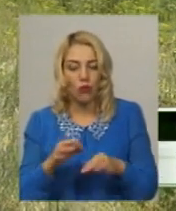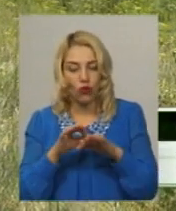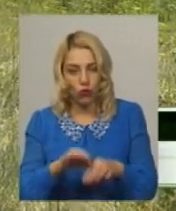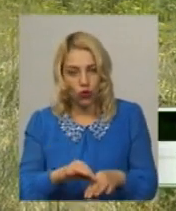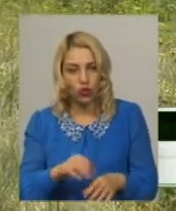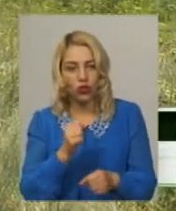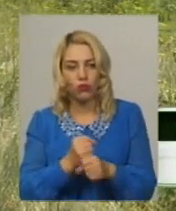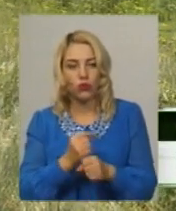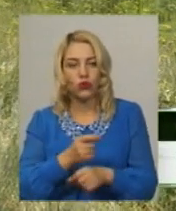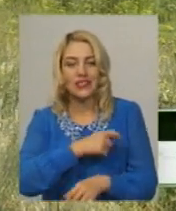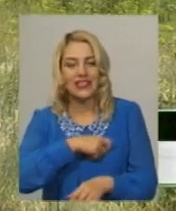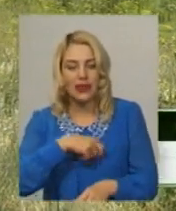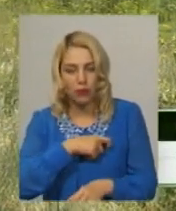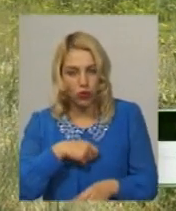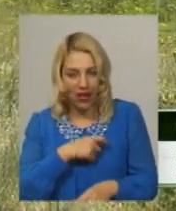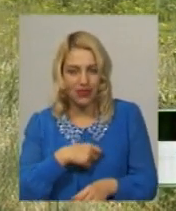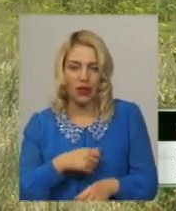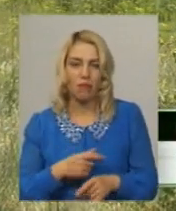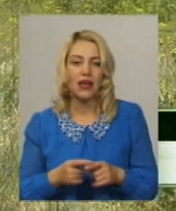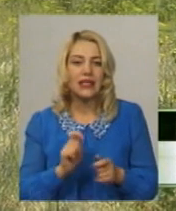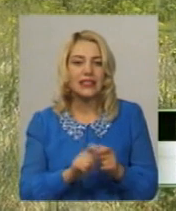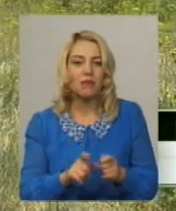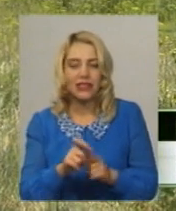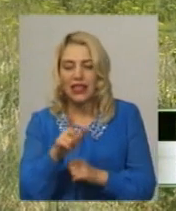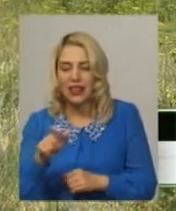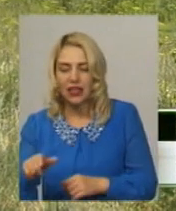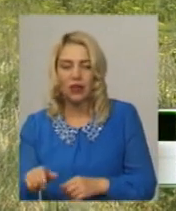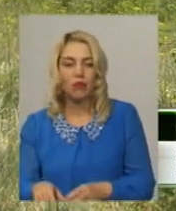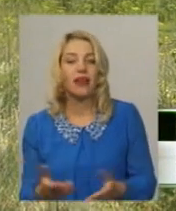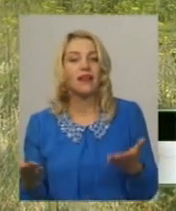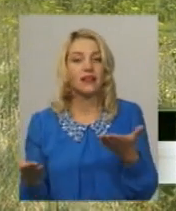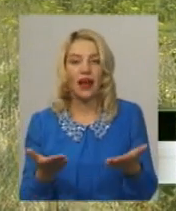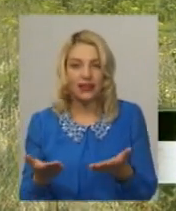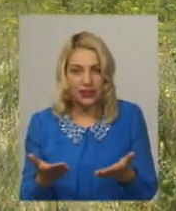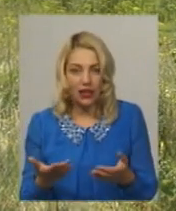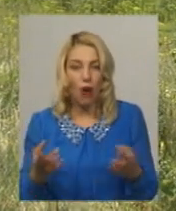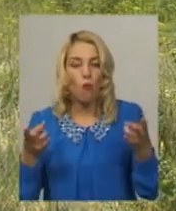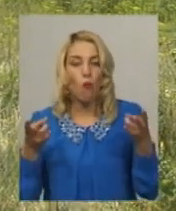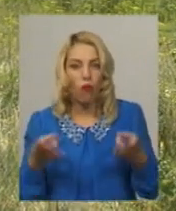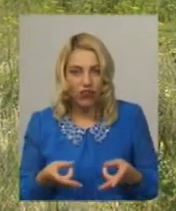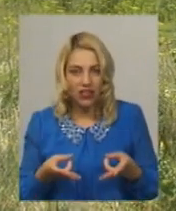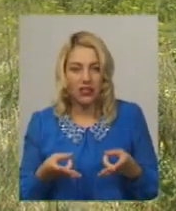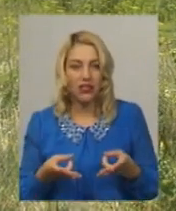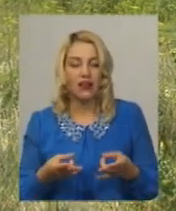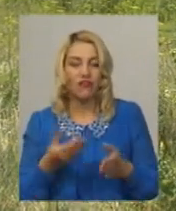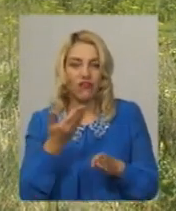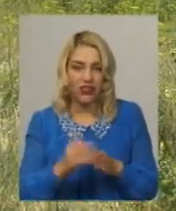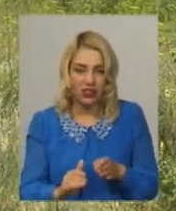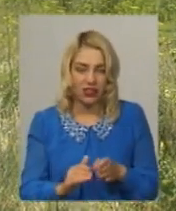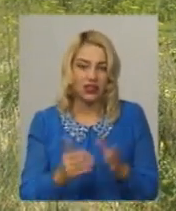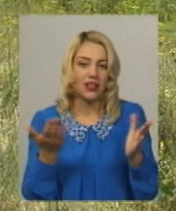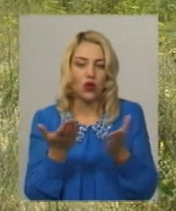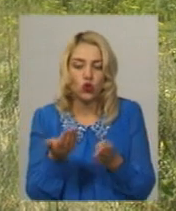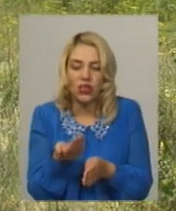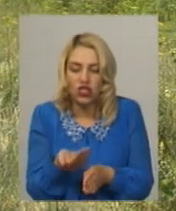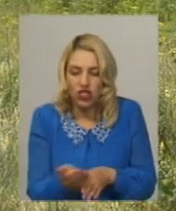якраз, з меценатами, які, ну, повинні б виділити якусь